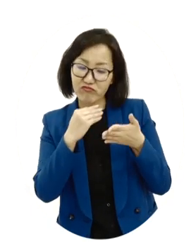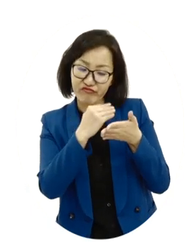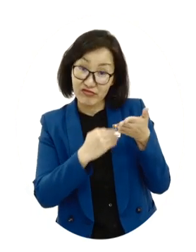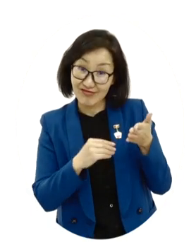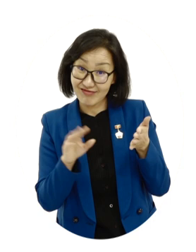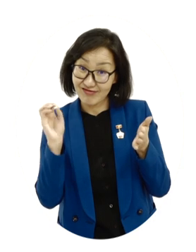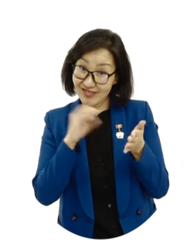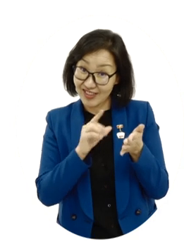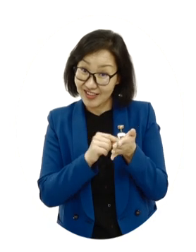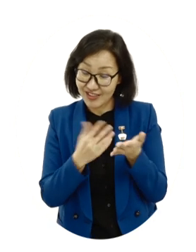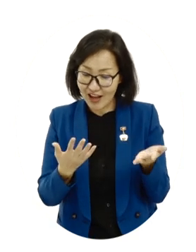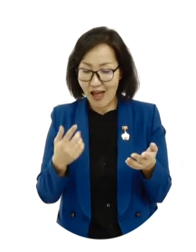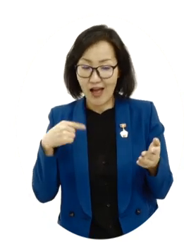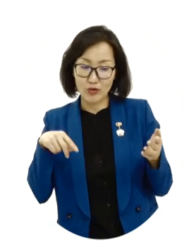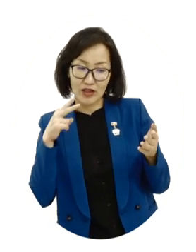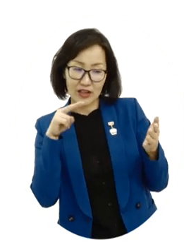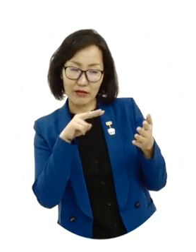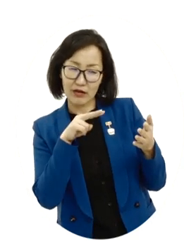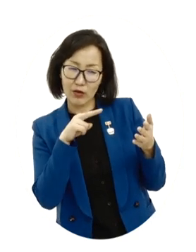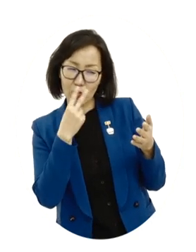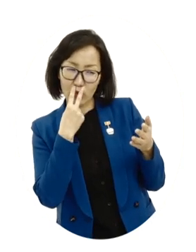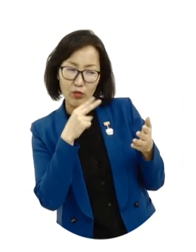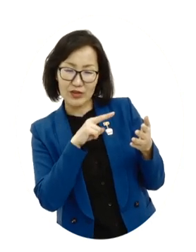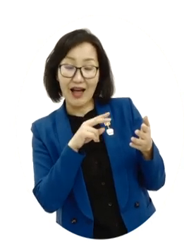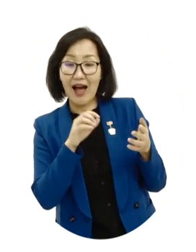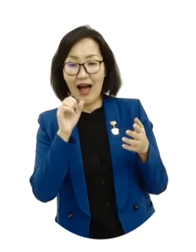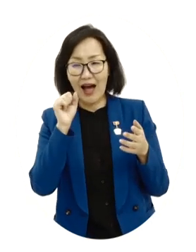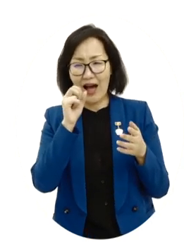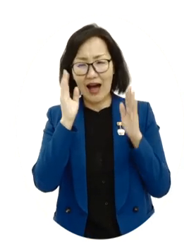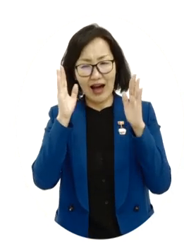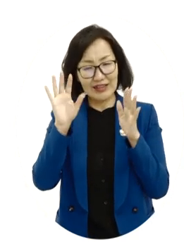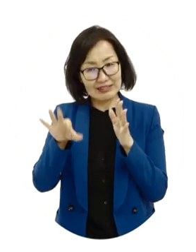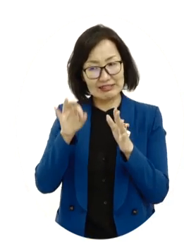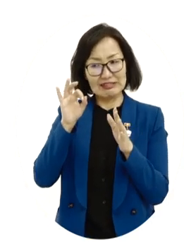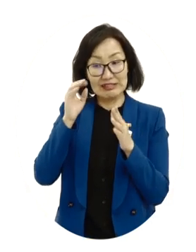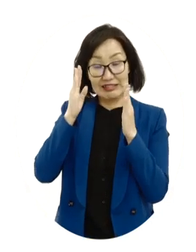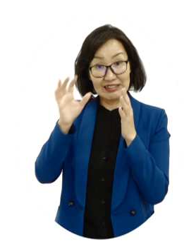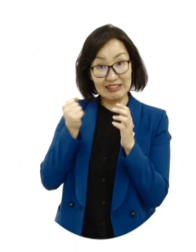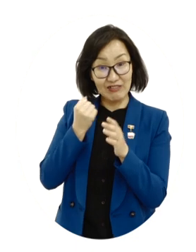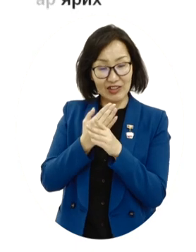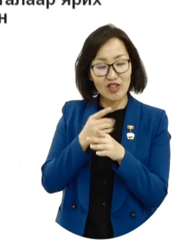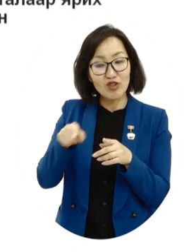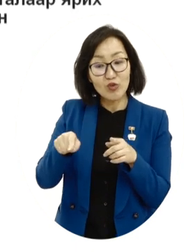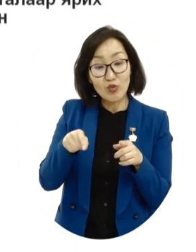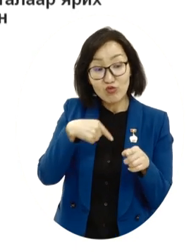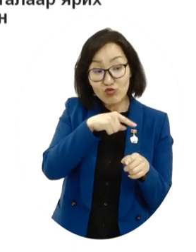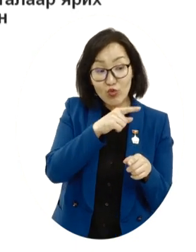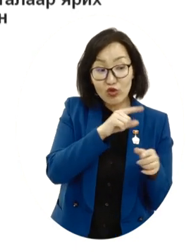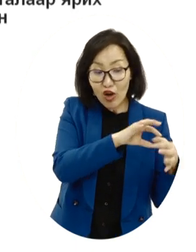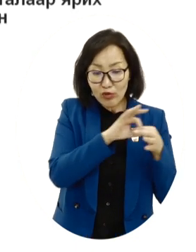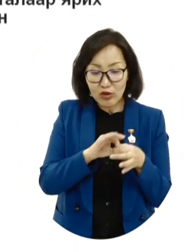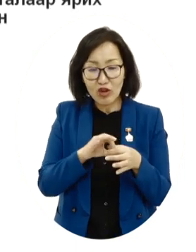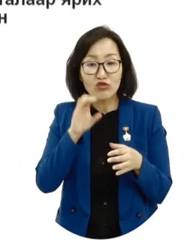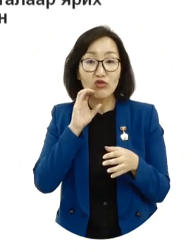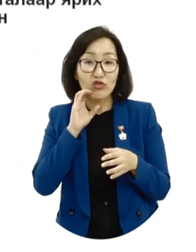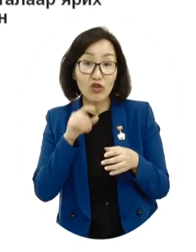нь. Мөн хажуугаас харж байгаа хүмүүсийн анхаарлыг татгаар тэр хүнтэй холбоотой сонирхолтой зүйлийг ч олж тайлбарлахыг